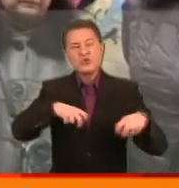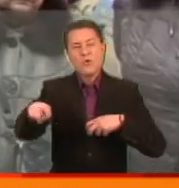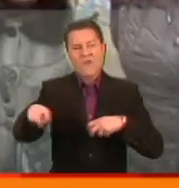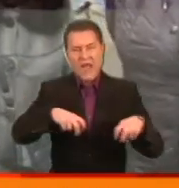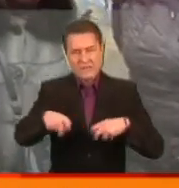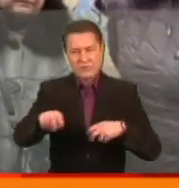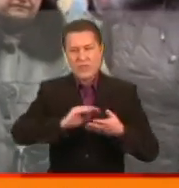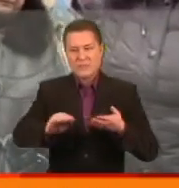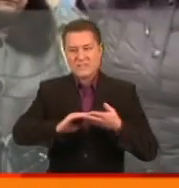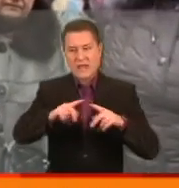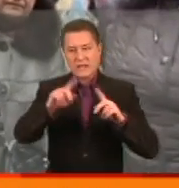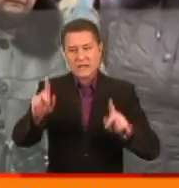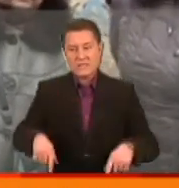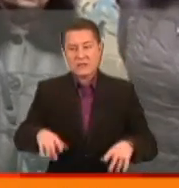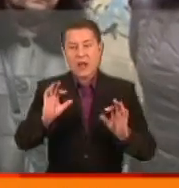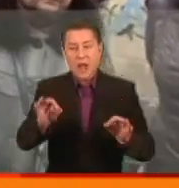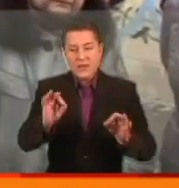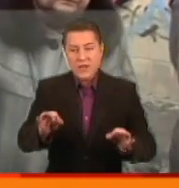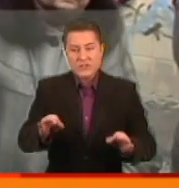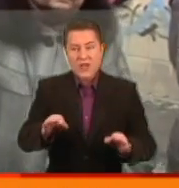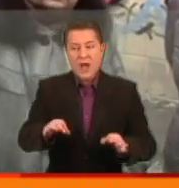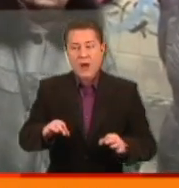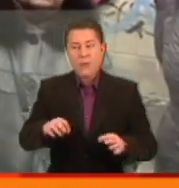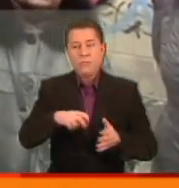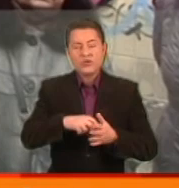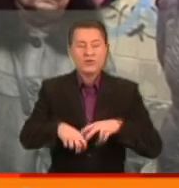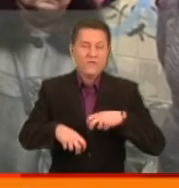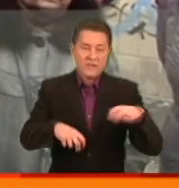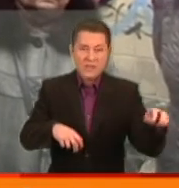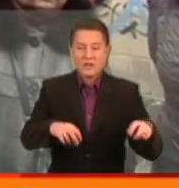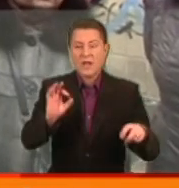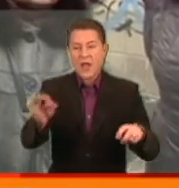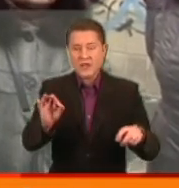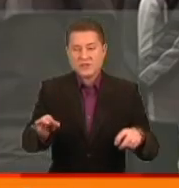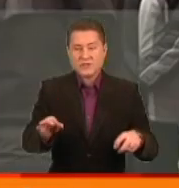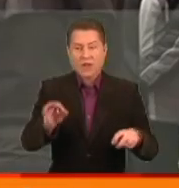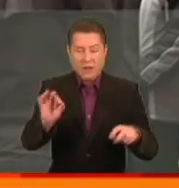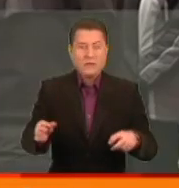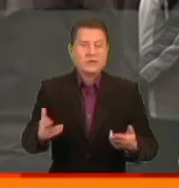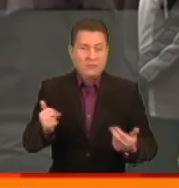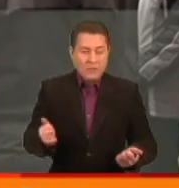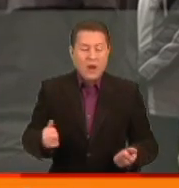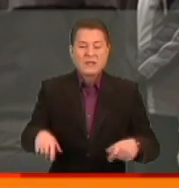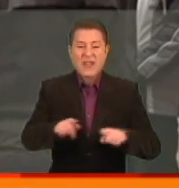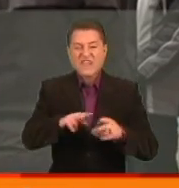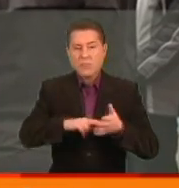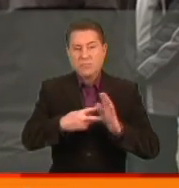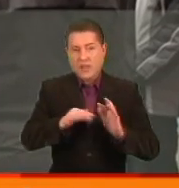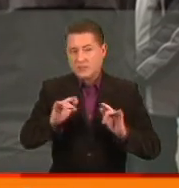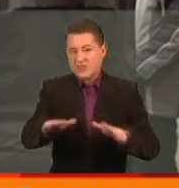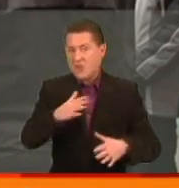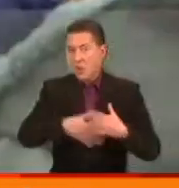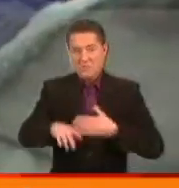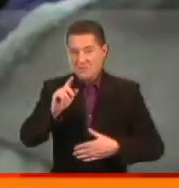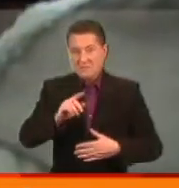листи? Звісно. Поштою відправляти їх? Звісно. Відправляти, звісно. Такий план дій оптимізму мешканцям